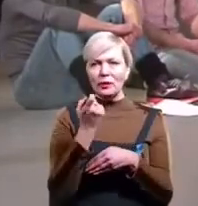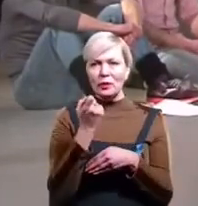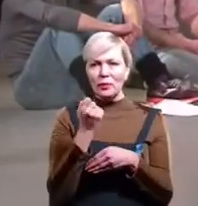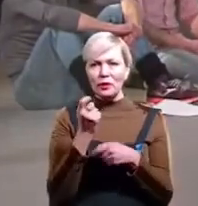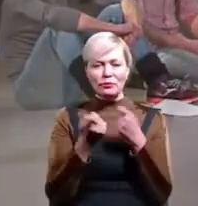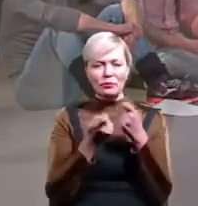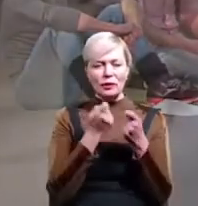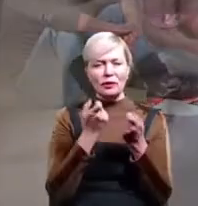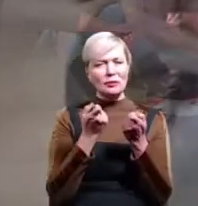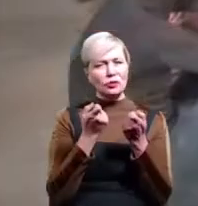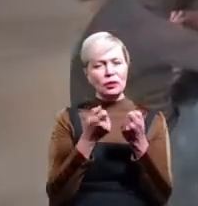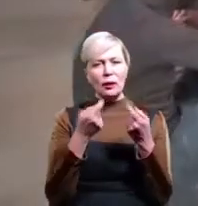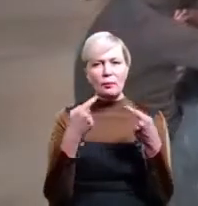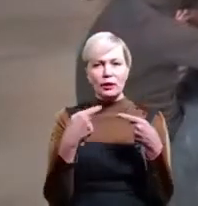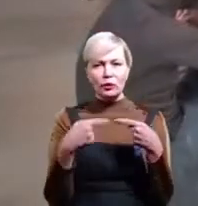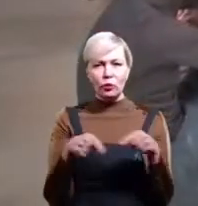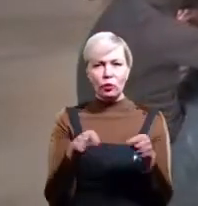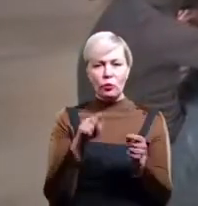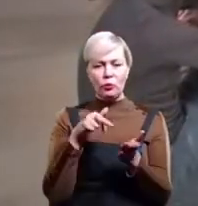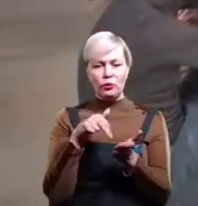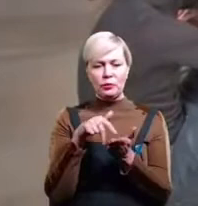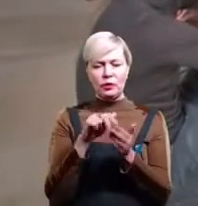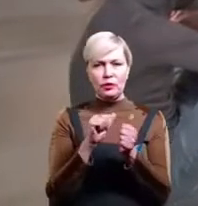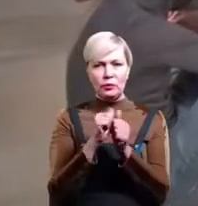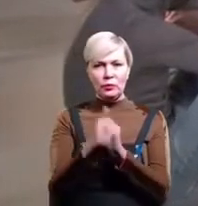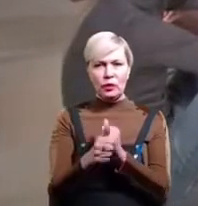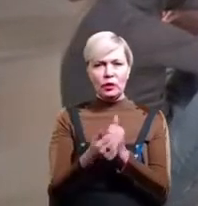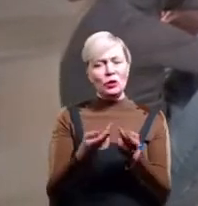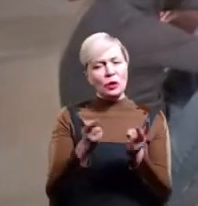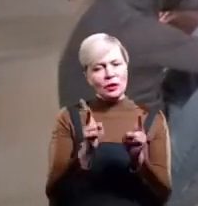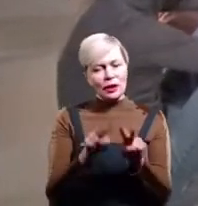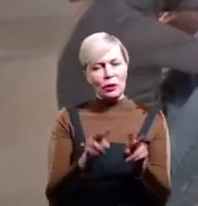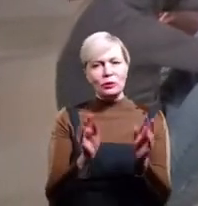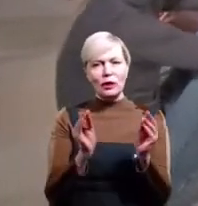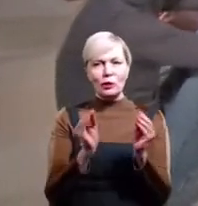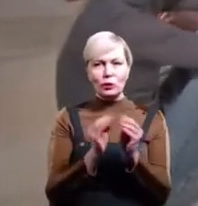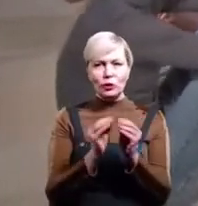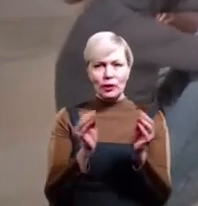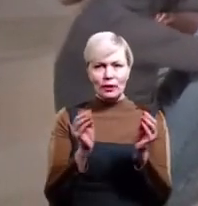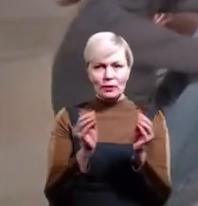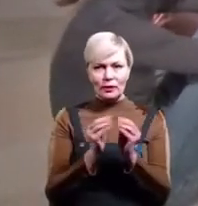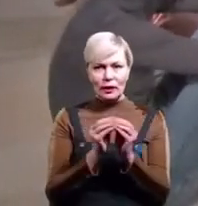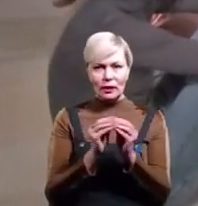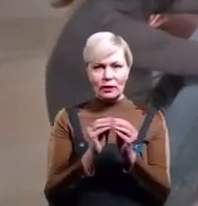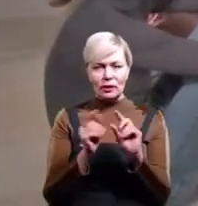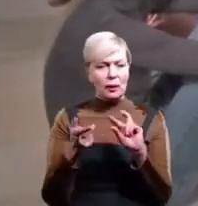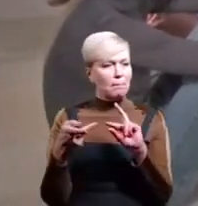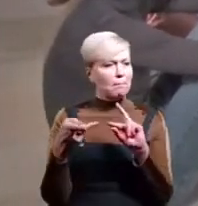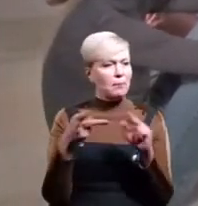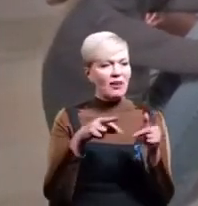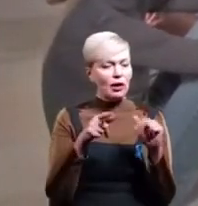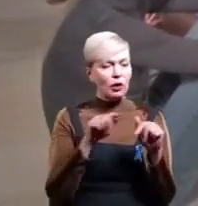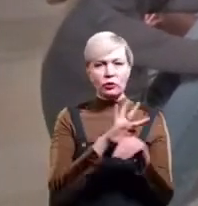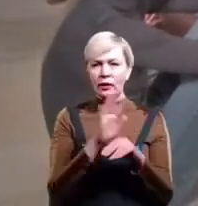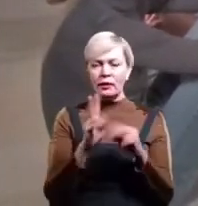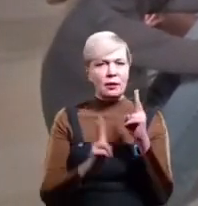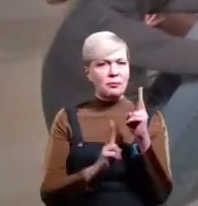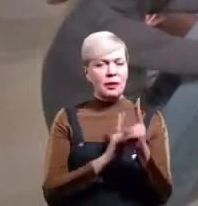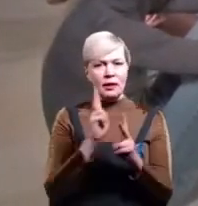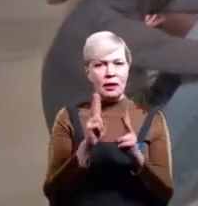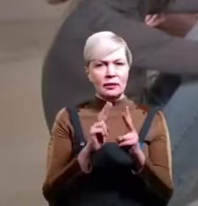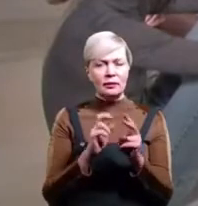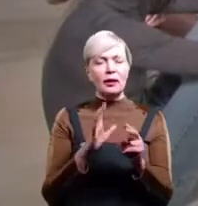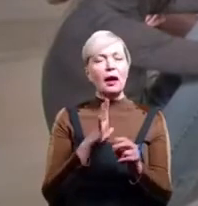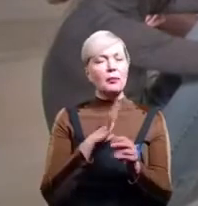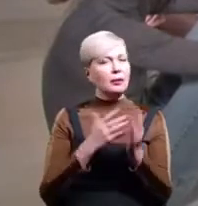по-другому делать, идти вперед, но в принципе остается точно так же, повороты не меняются. Как было по тексту, так и остается.